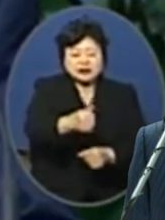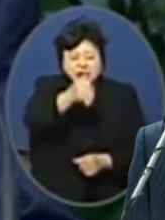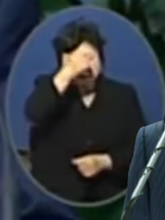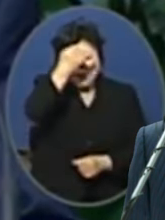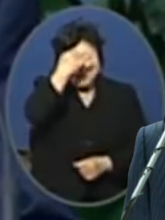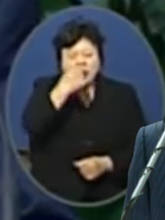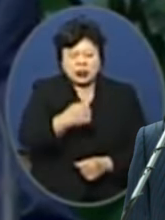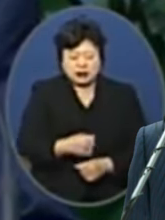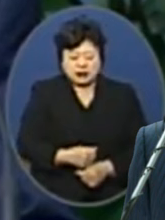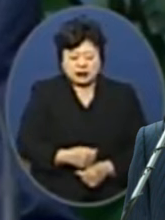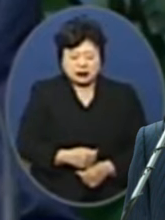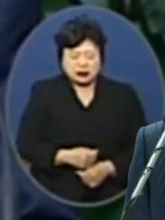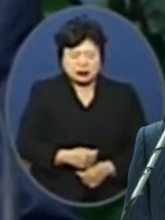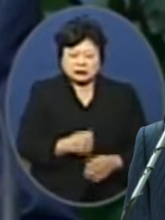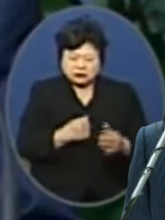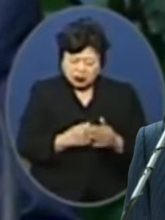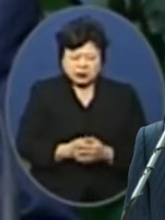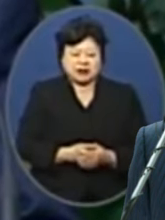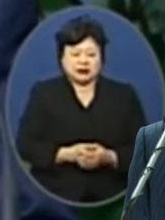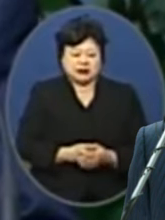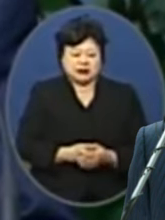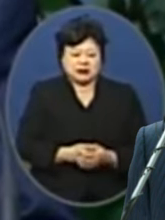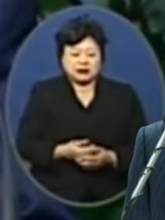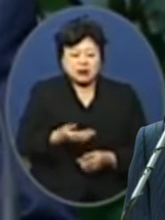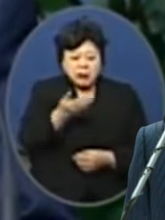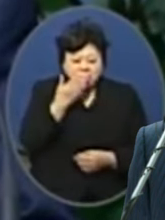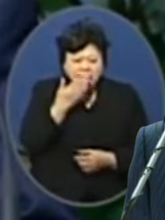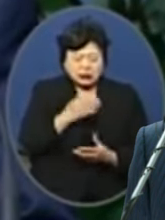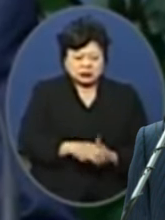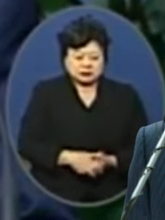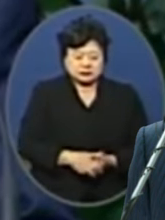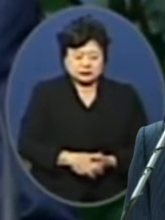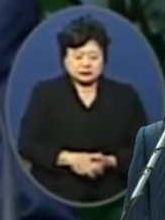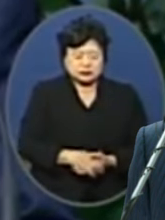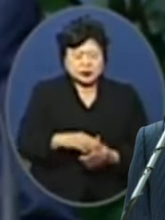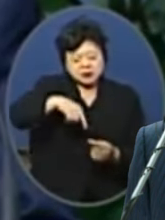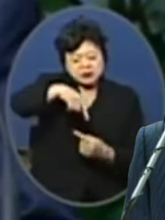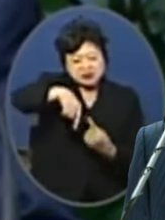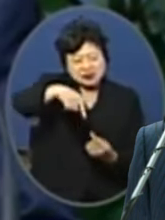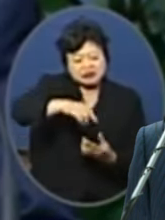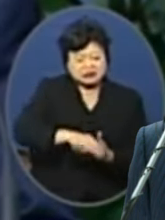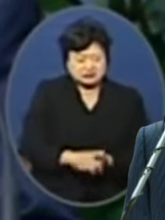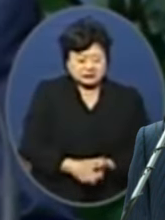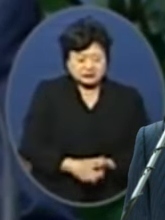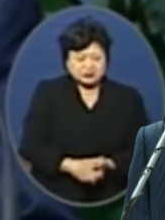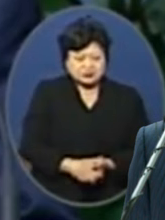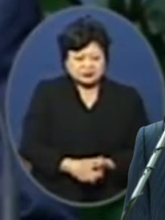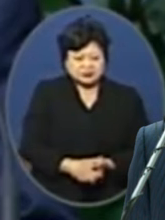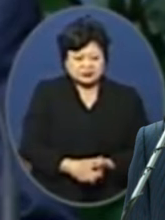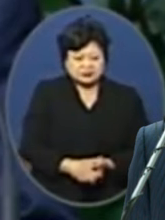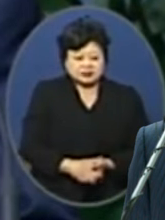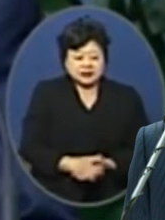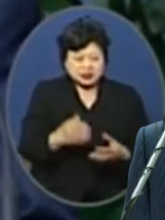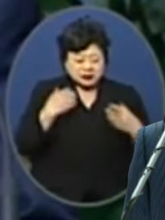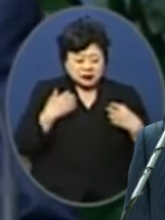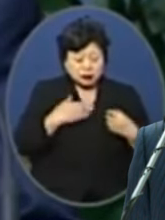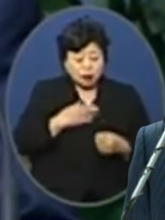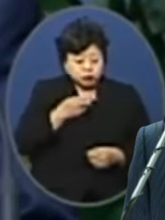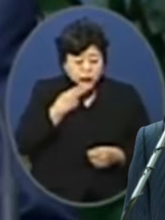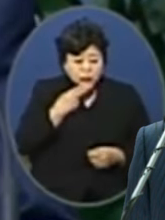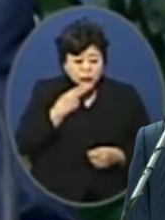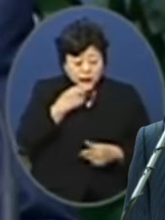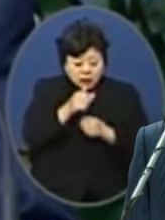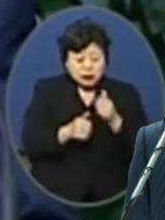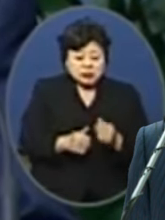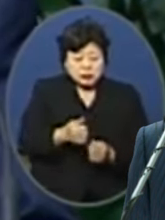하와가 먹으라고 하니 내가 까먹었습니다 그러므로 책임은 내게 있지 않고